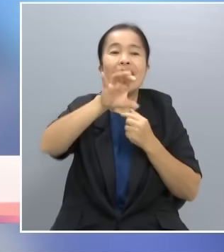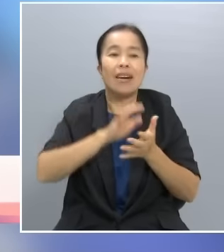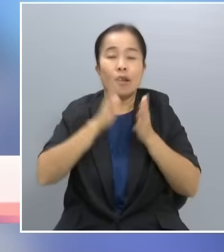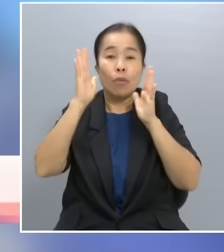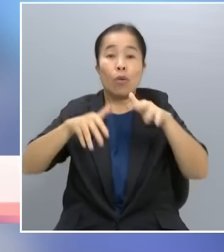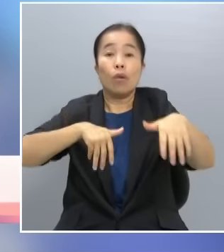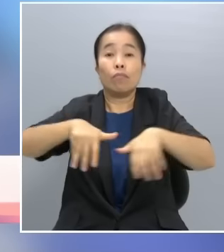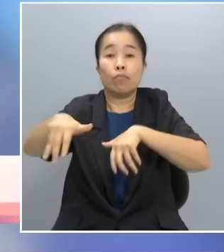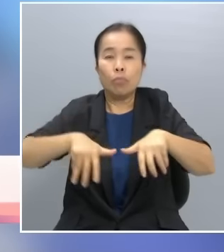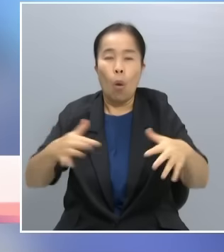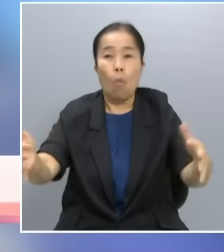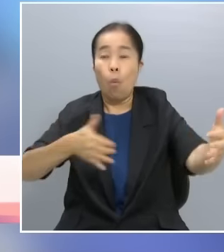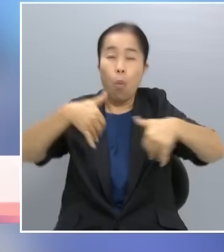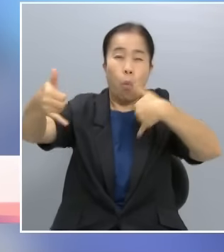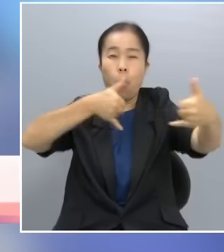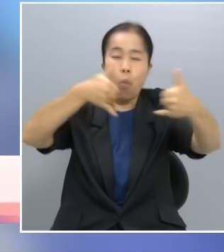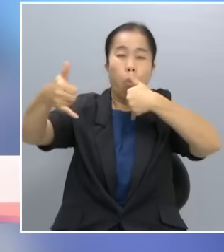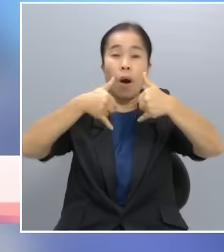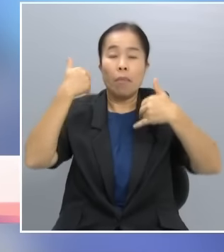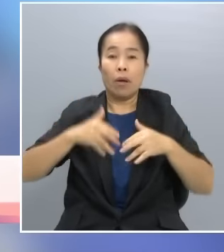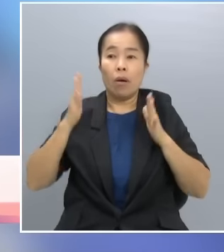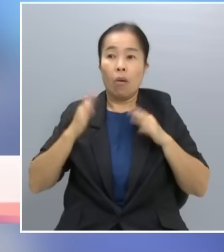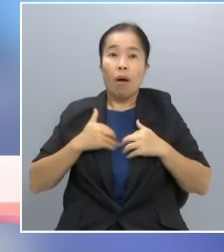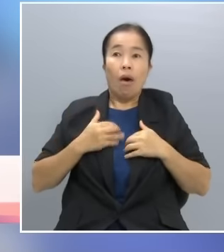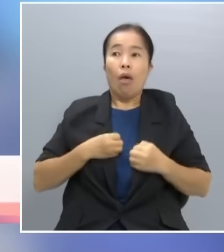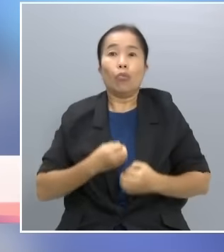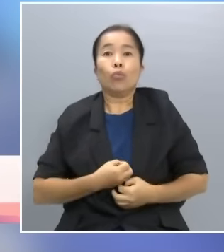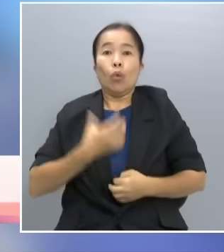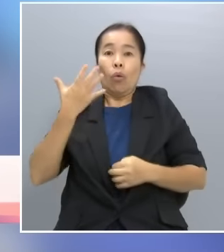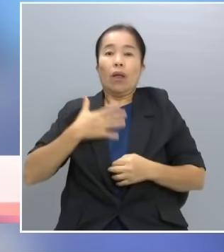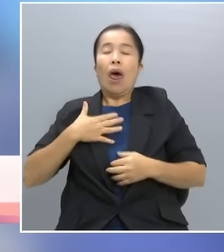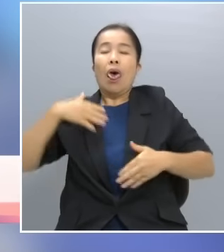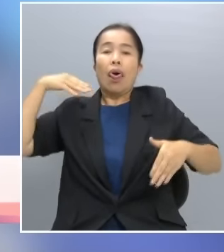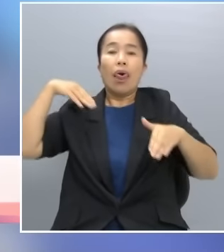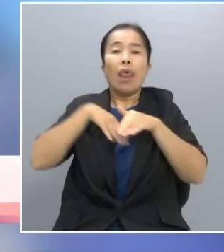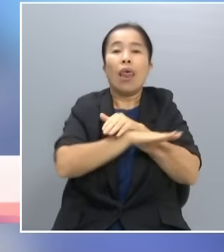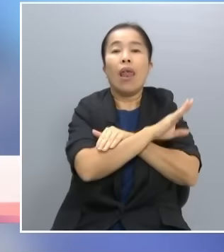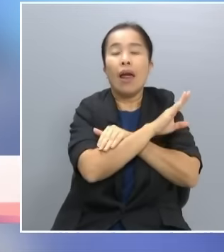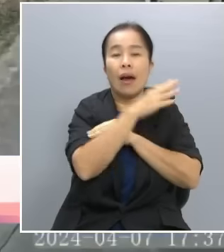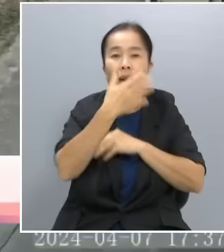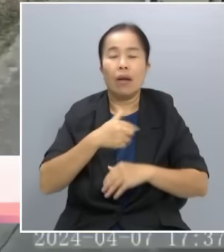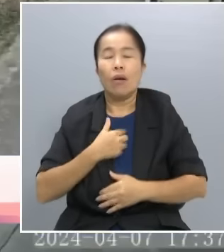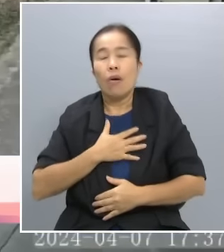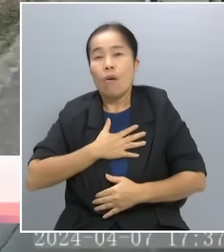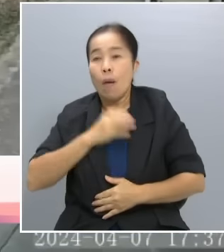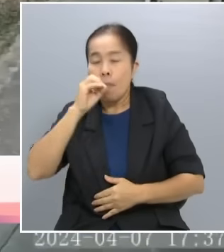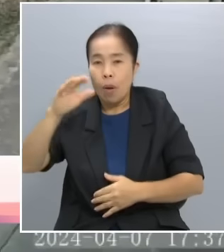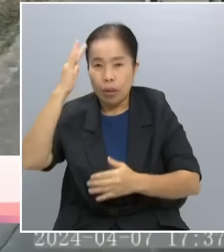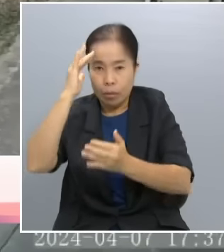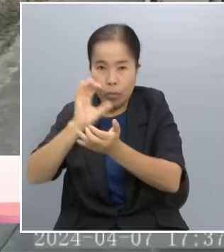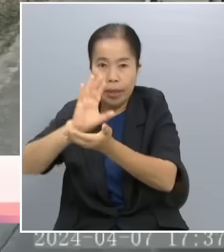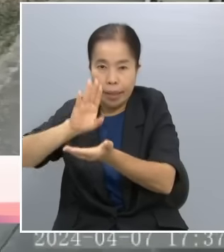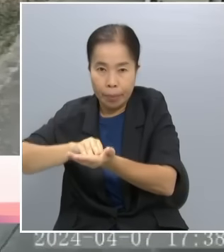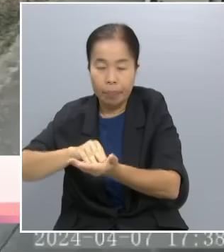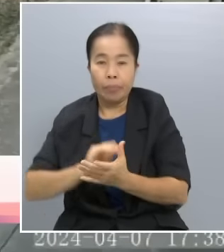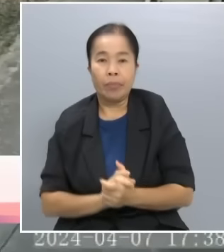ชาวบ้านเนี่ยวิ่งมาดูนะฮะส่วนคนร้ายเองเนี่ยพอตกใจเหมือนกันมันก็วิ่งหลบหนีไปตนเองเนี่ยก็รีบไปแจ้งตำรวจเลยครับท